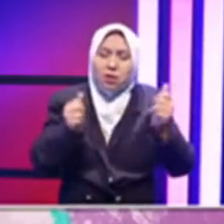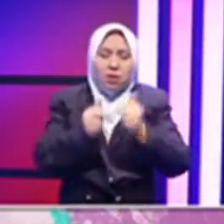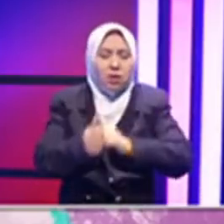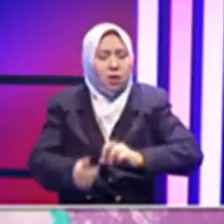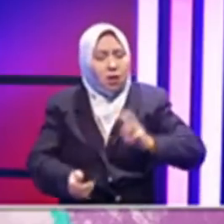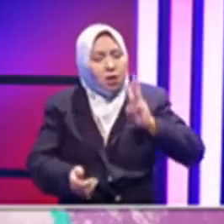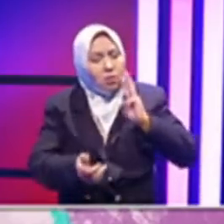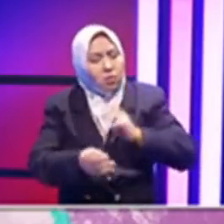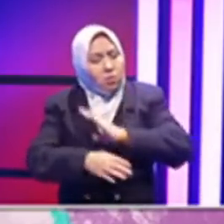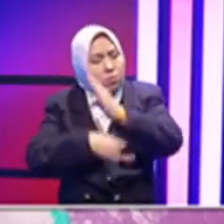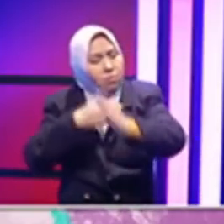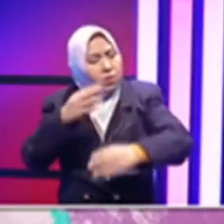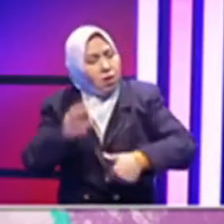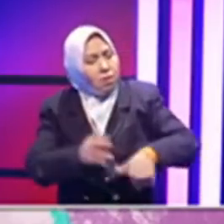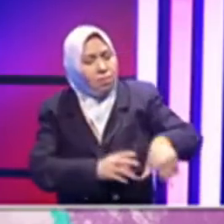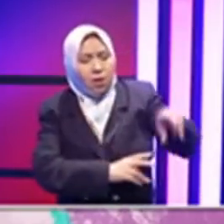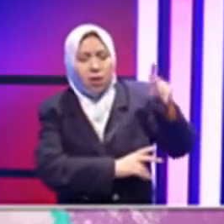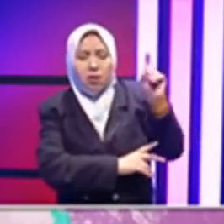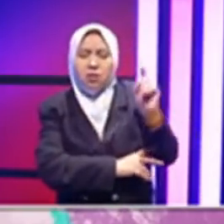ميتا